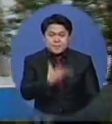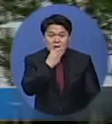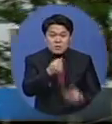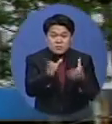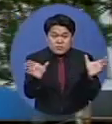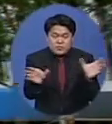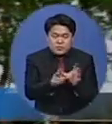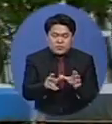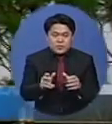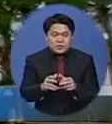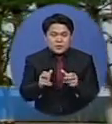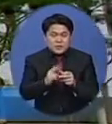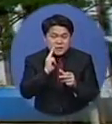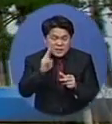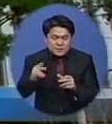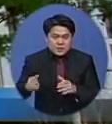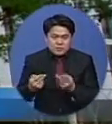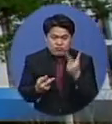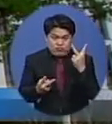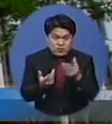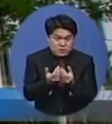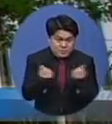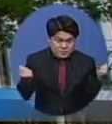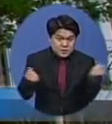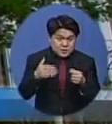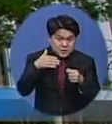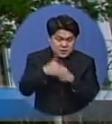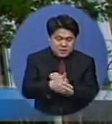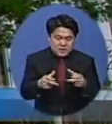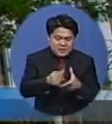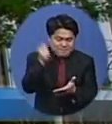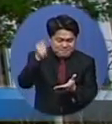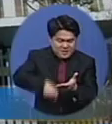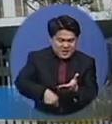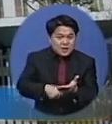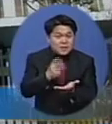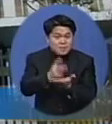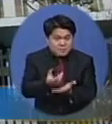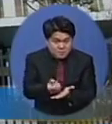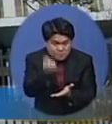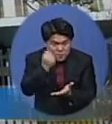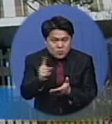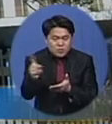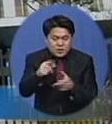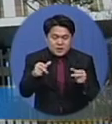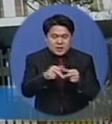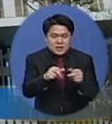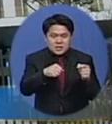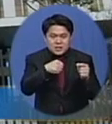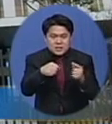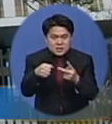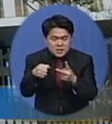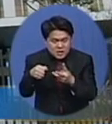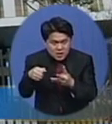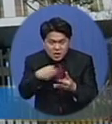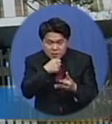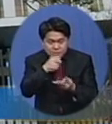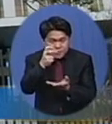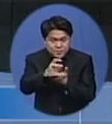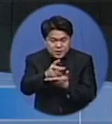복지부는 중증과 경증 두 단계로 단순한 장애 판정 도구를 적용한 장애 등급제 시범 사업을